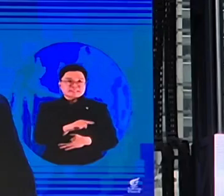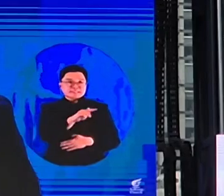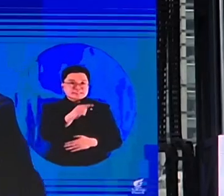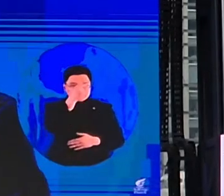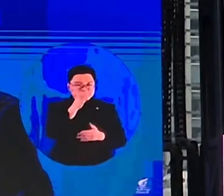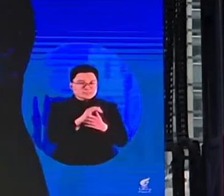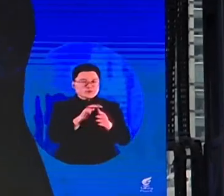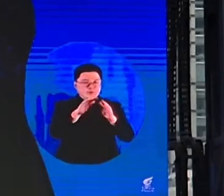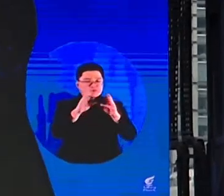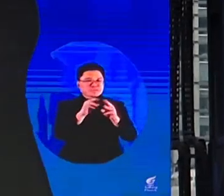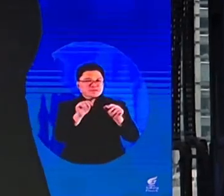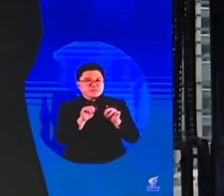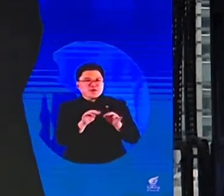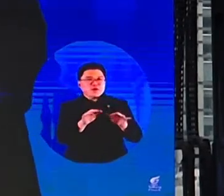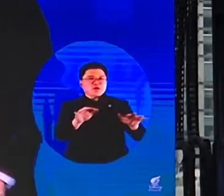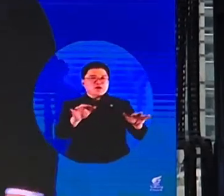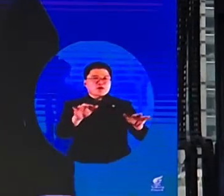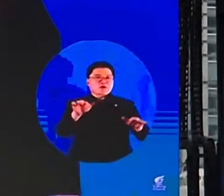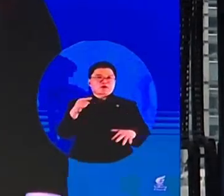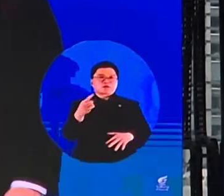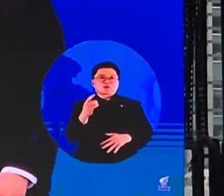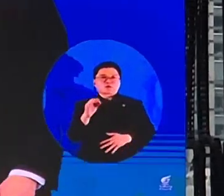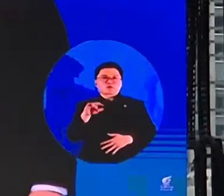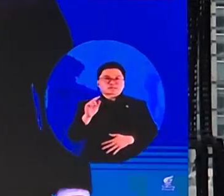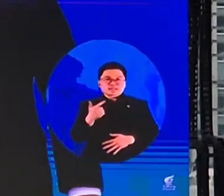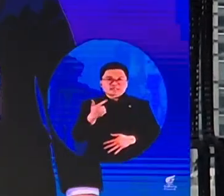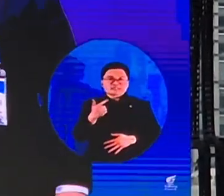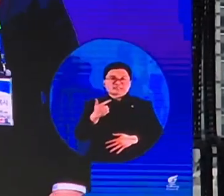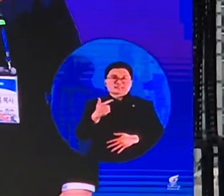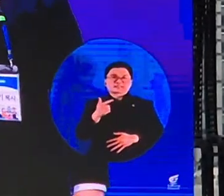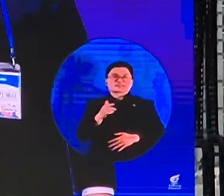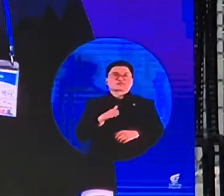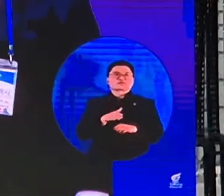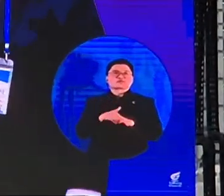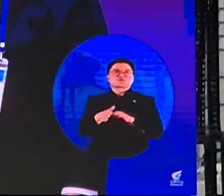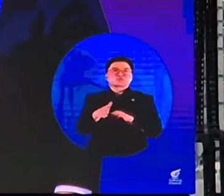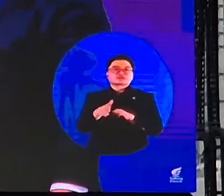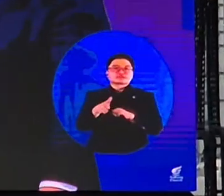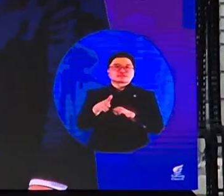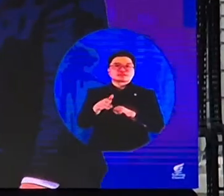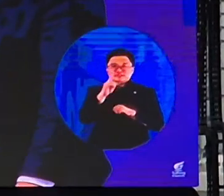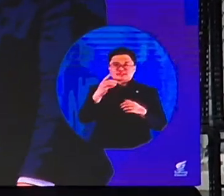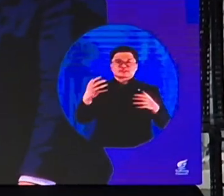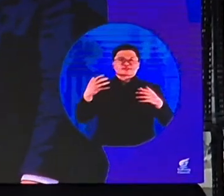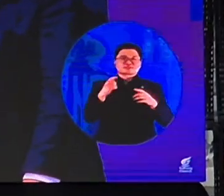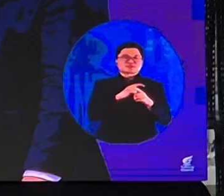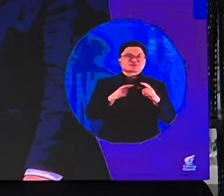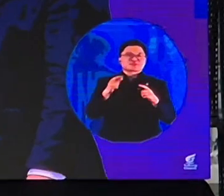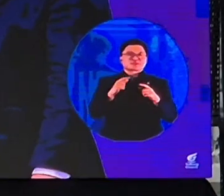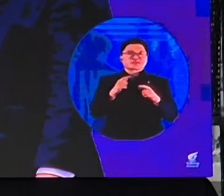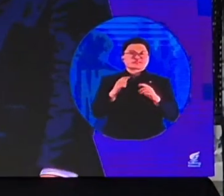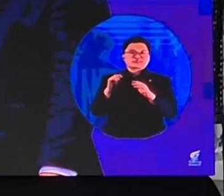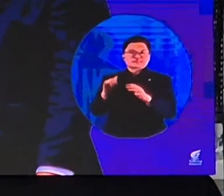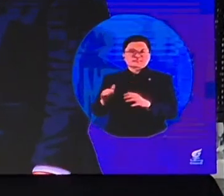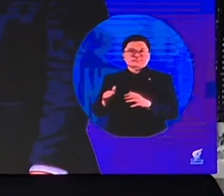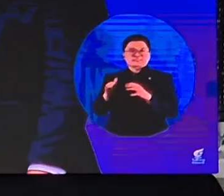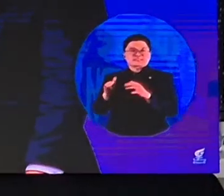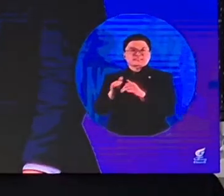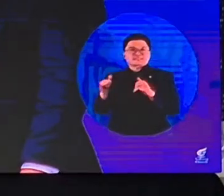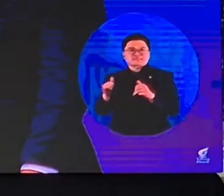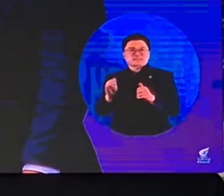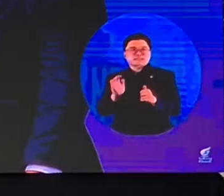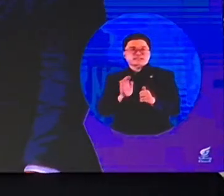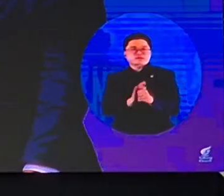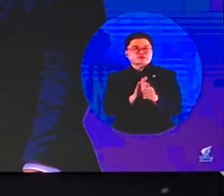온 땅에 퍼졌고 공산주의 정부는 더 이상 지지와 세력을 얻지 못했습니다. Then the communist government and Berlin